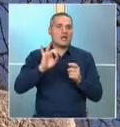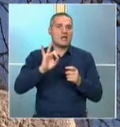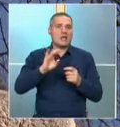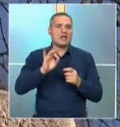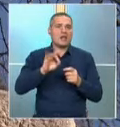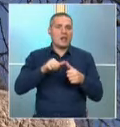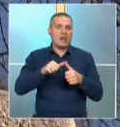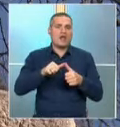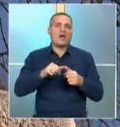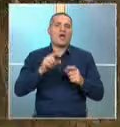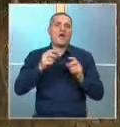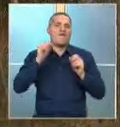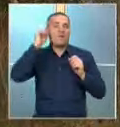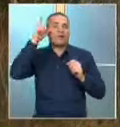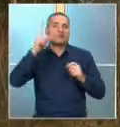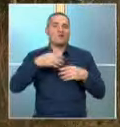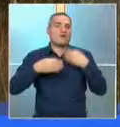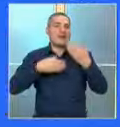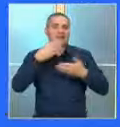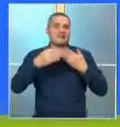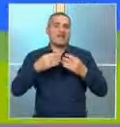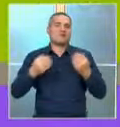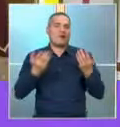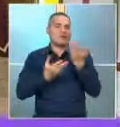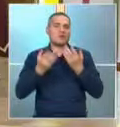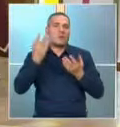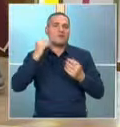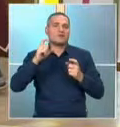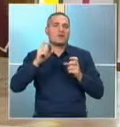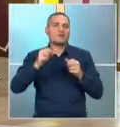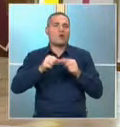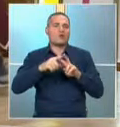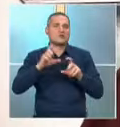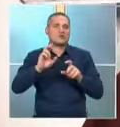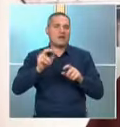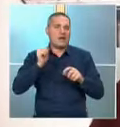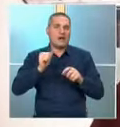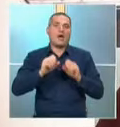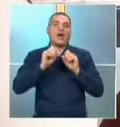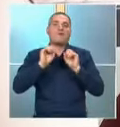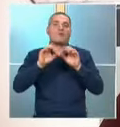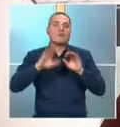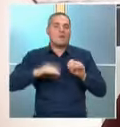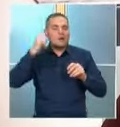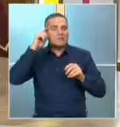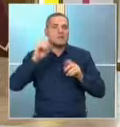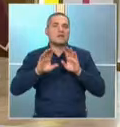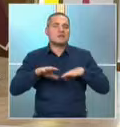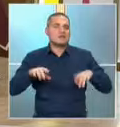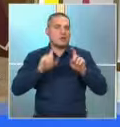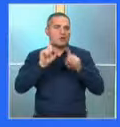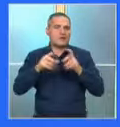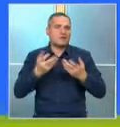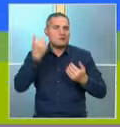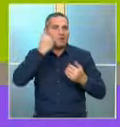хуманитарна гимназия Свети Свети Кирил и Методий, бивша Солунска. В рубриката «Малките мислители» децата коментират какви са